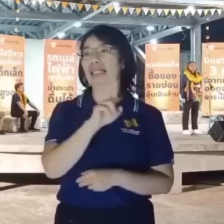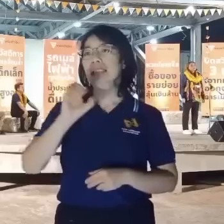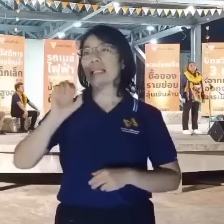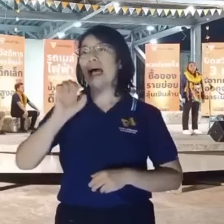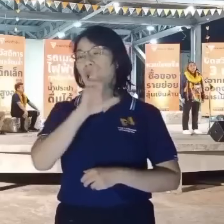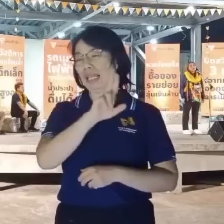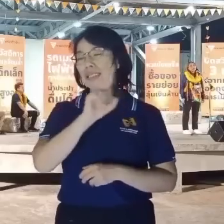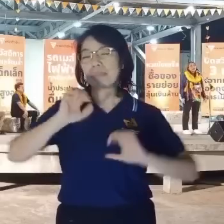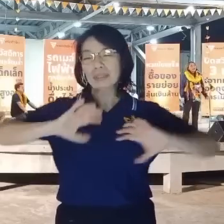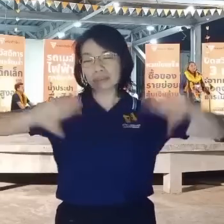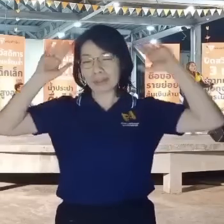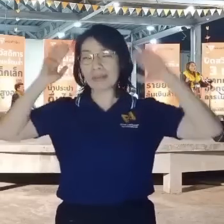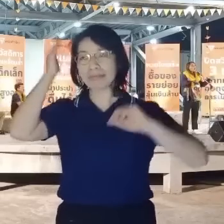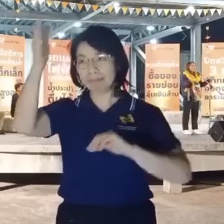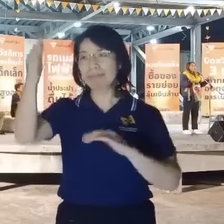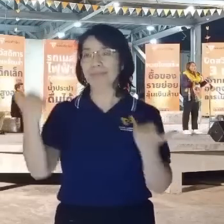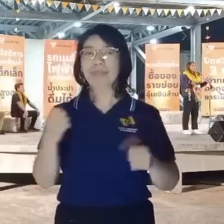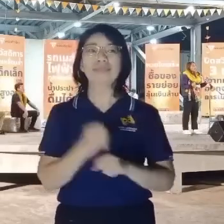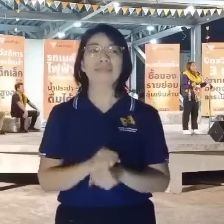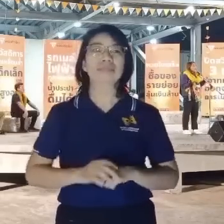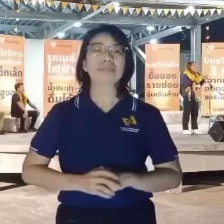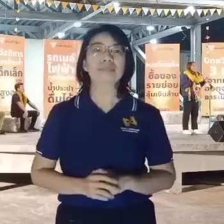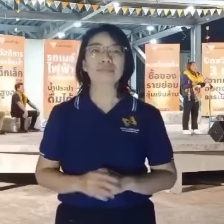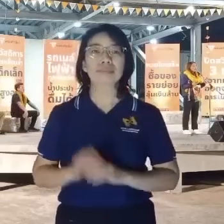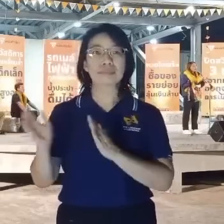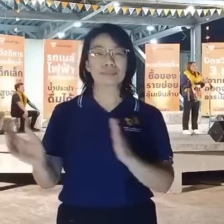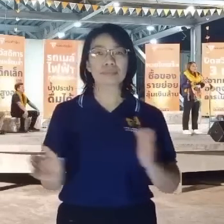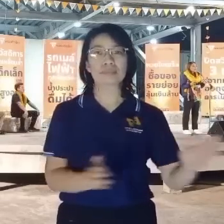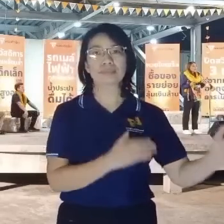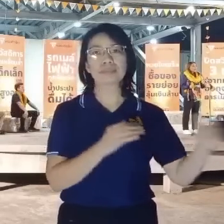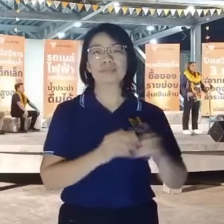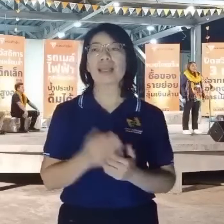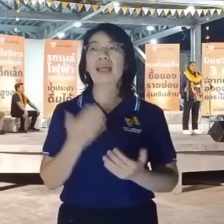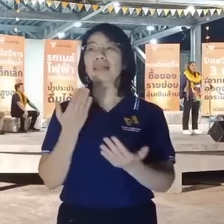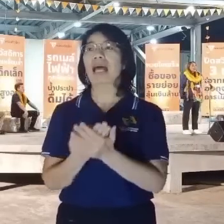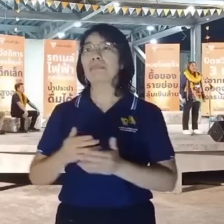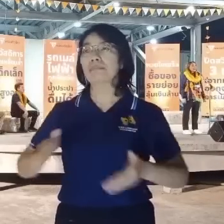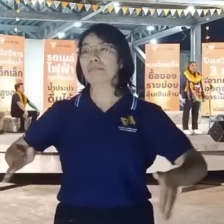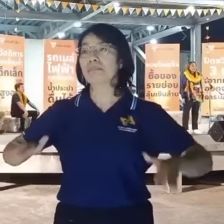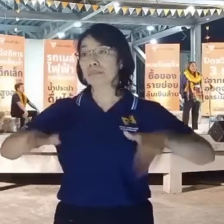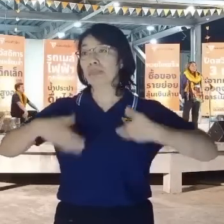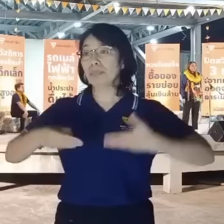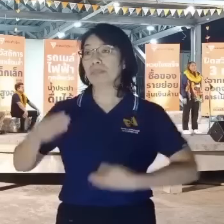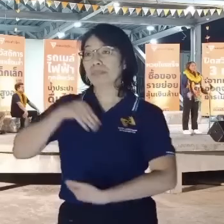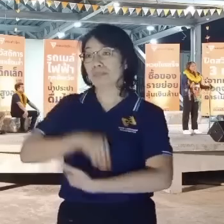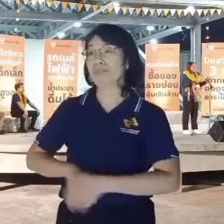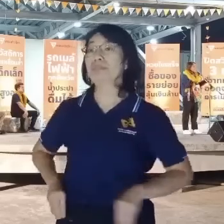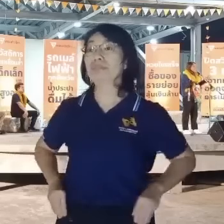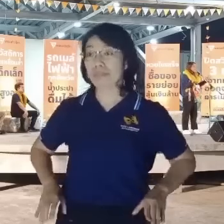น้าต่อมาคือการเพิ่มรายได้ให้กับ SME